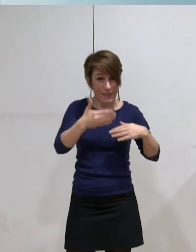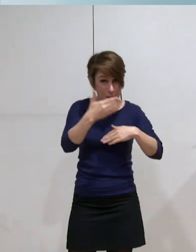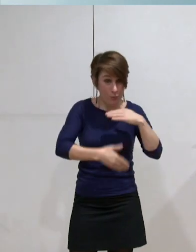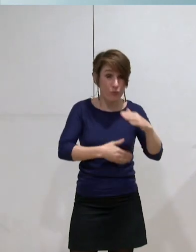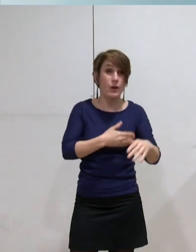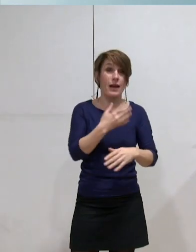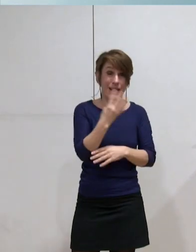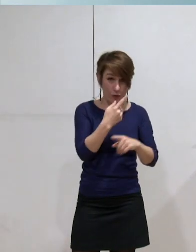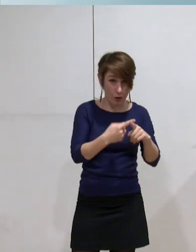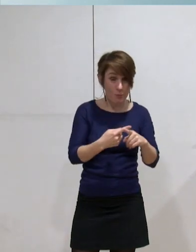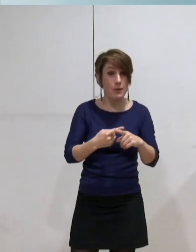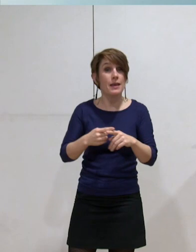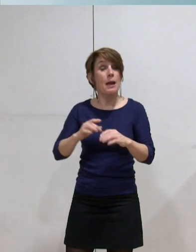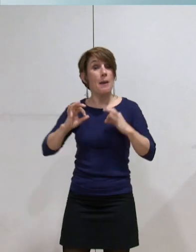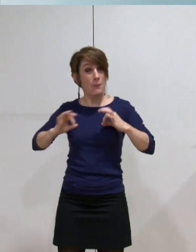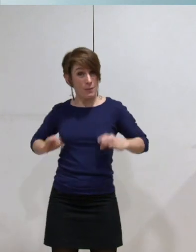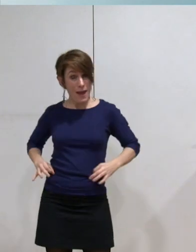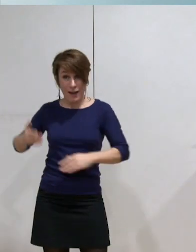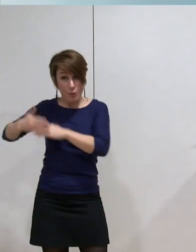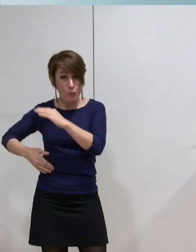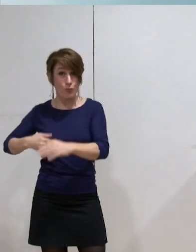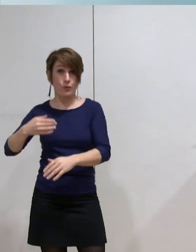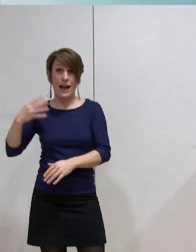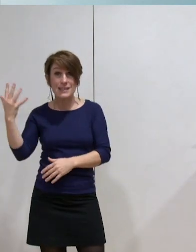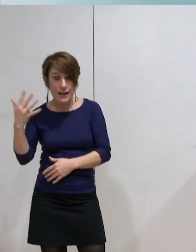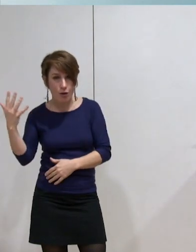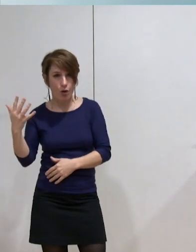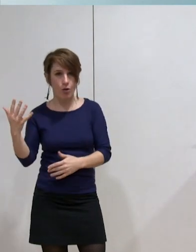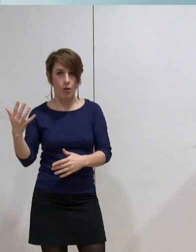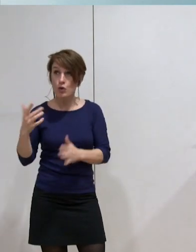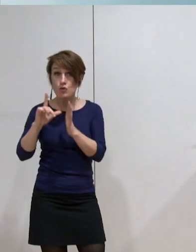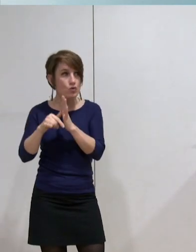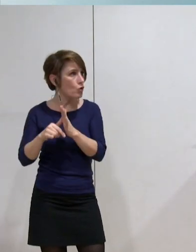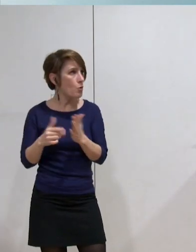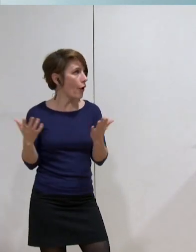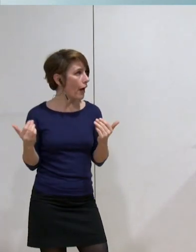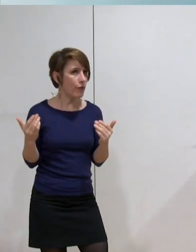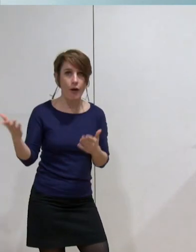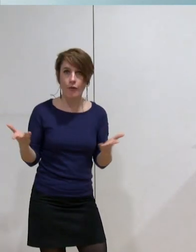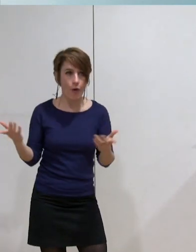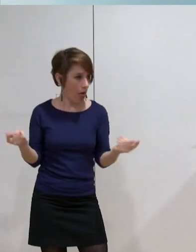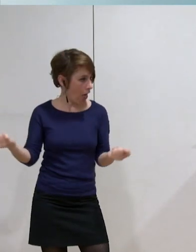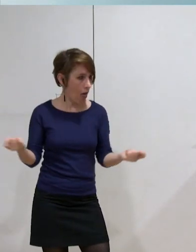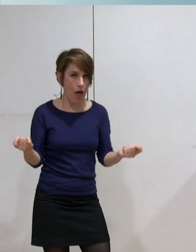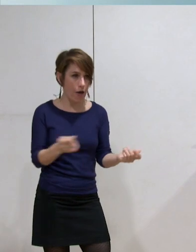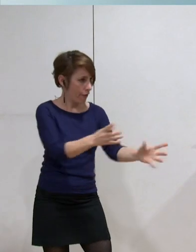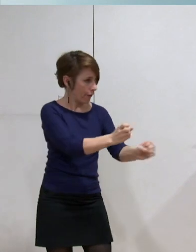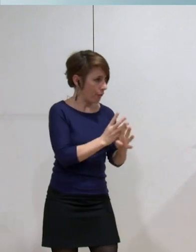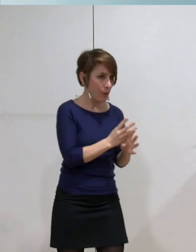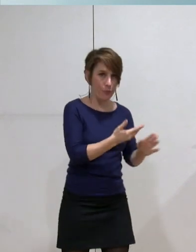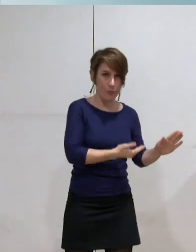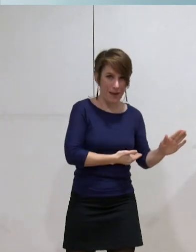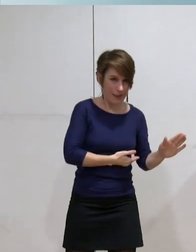primaire à 17h pour des parents d'élèves ça peut-être problématique une demiheure de battement entre deux élèves entre deux